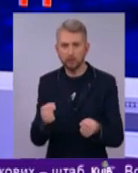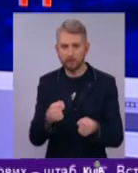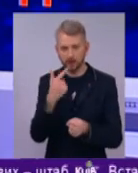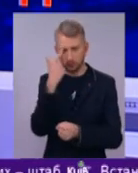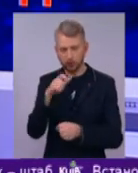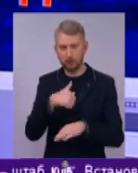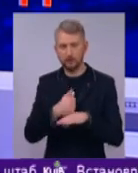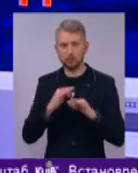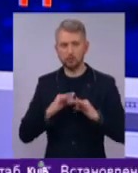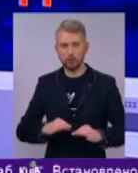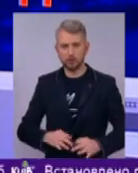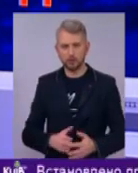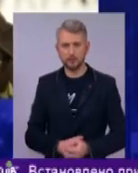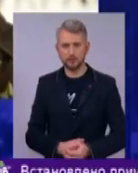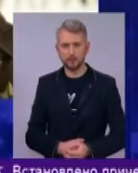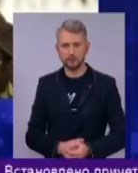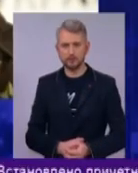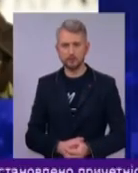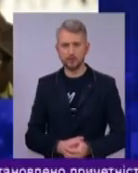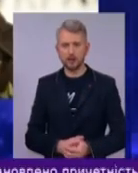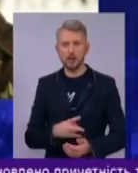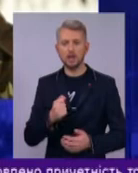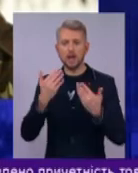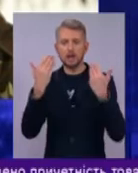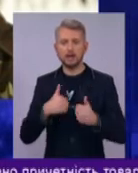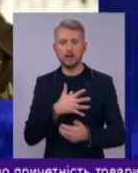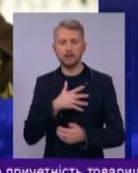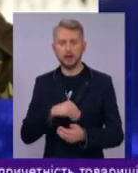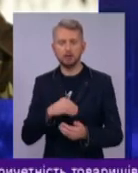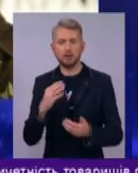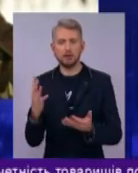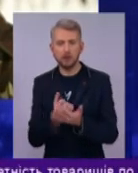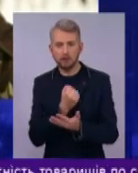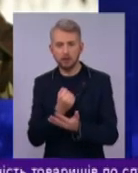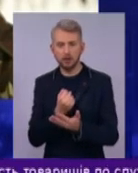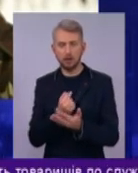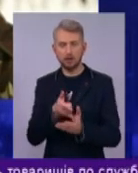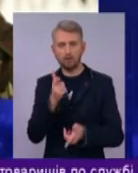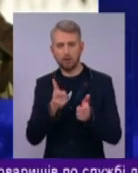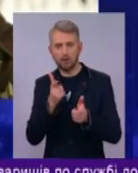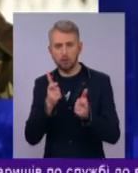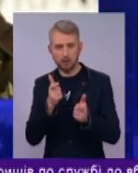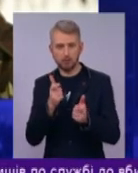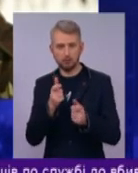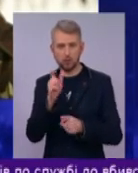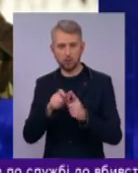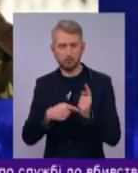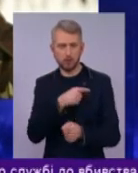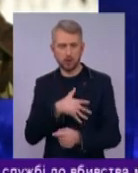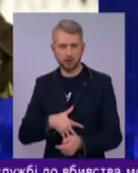у Генпрокуратурі. На тілі загиблих виявили вогнепальні кульові поранення.